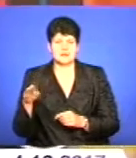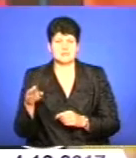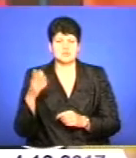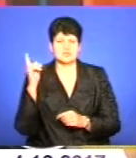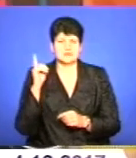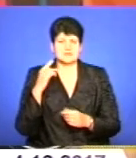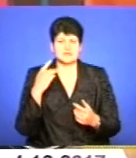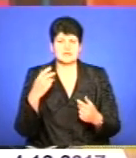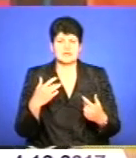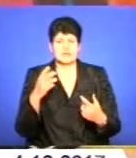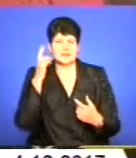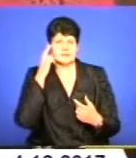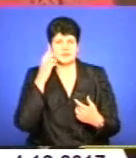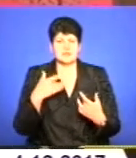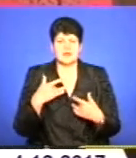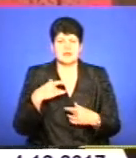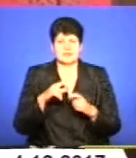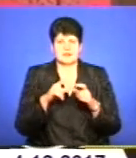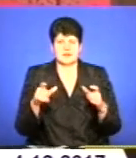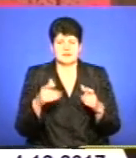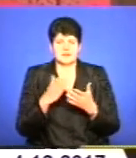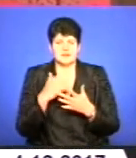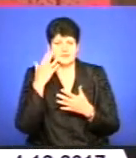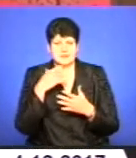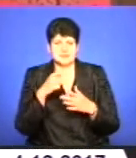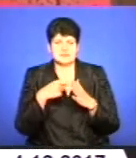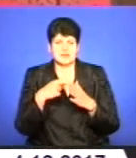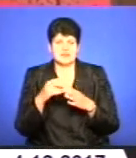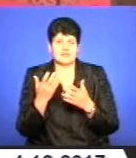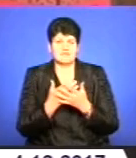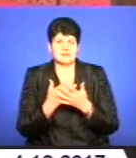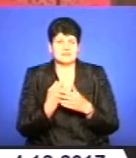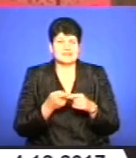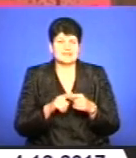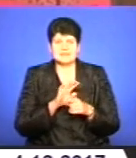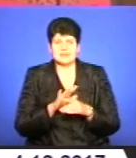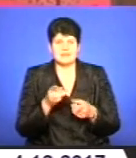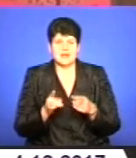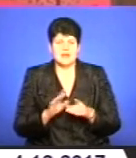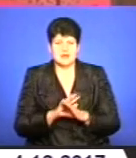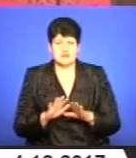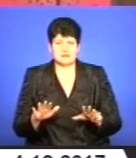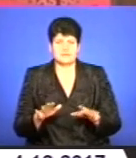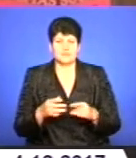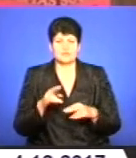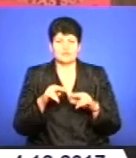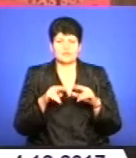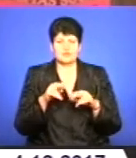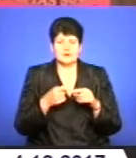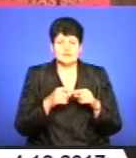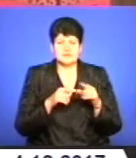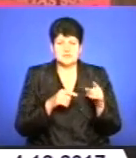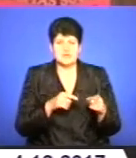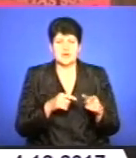театралки, каже, є ідея зняти фільм, яка це нереально. Це нереально, тому що нереально, тому що відбудувати це, або